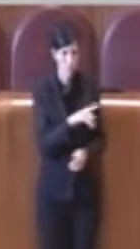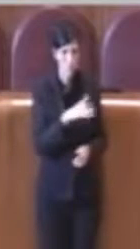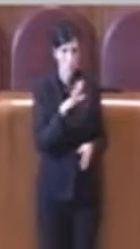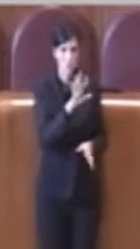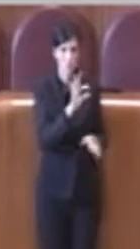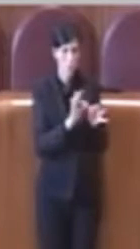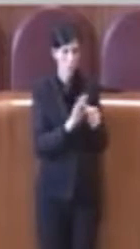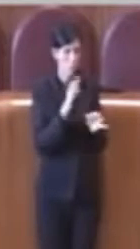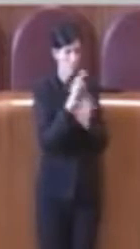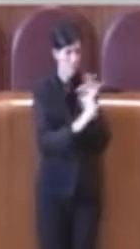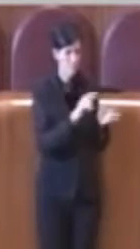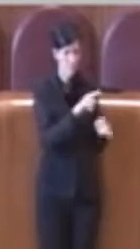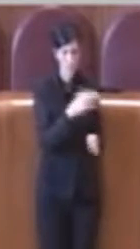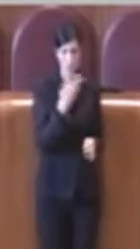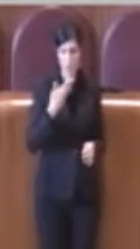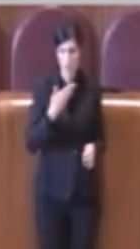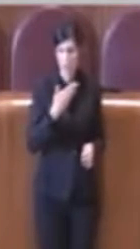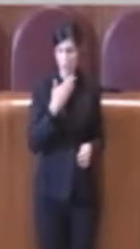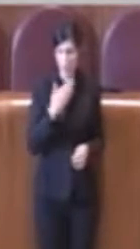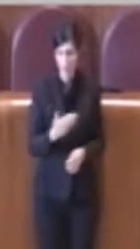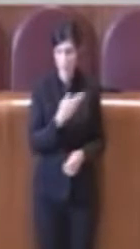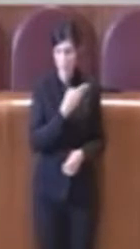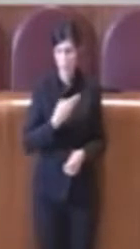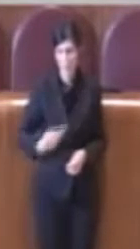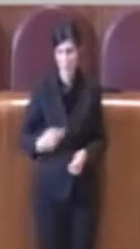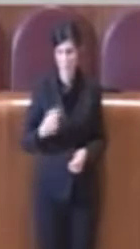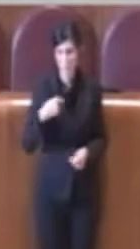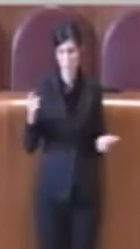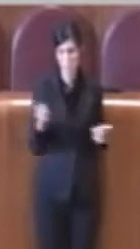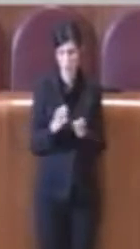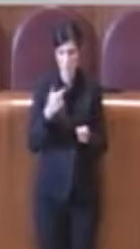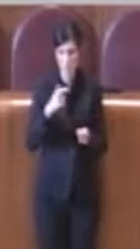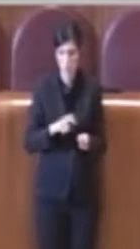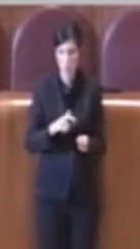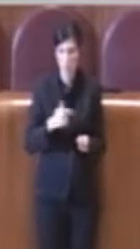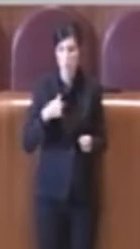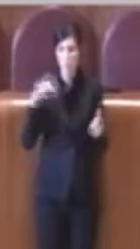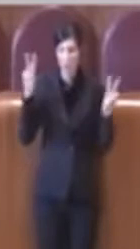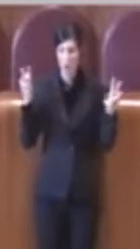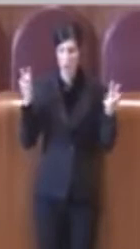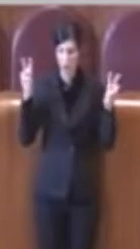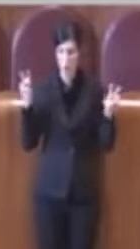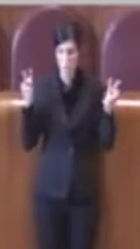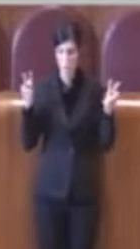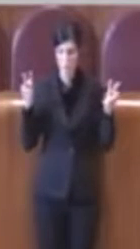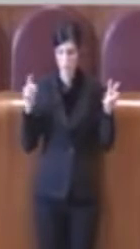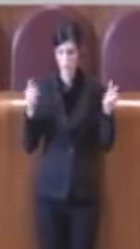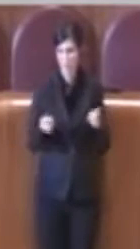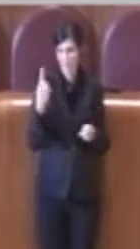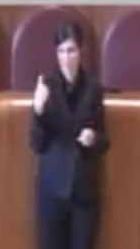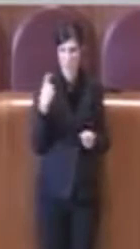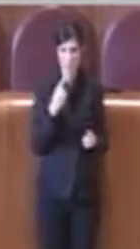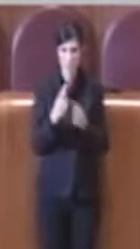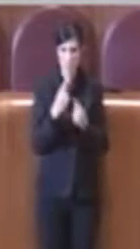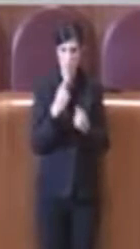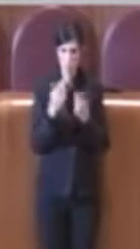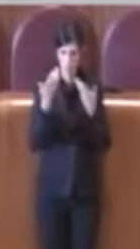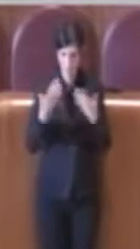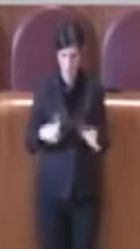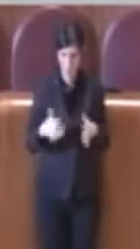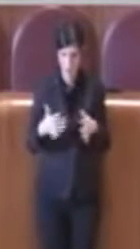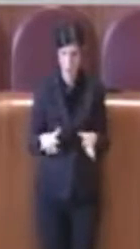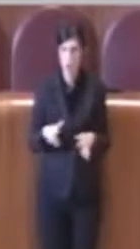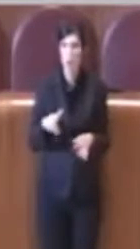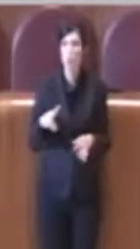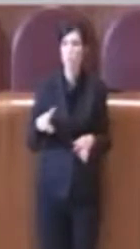Grazie Presidente, io sarò molto rapida perché i temi che sono emersi ieri in discussione anche